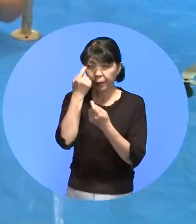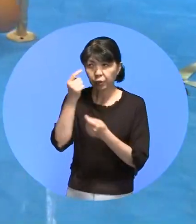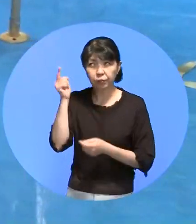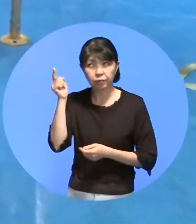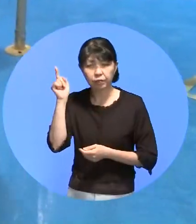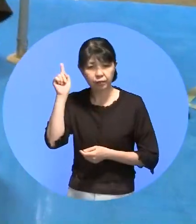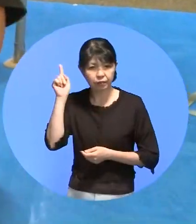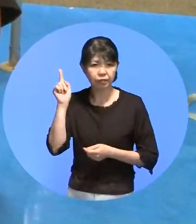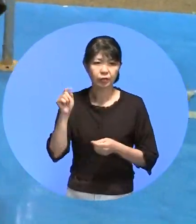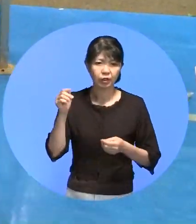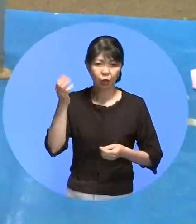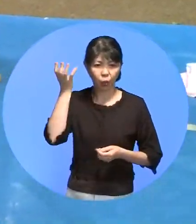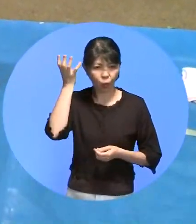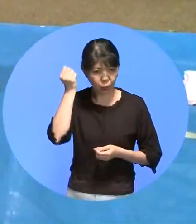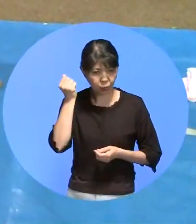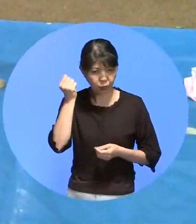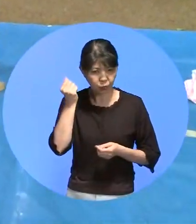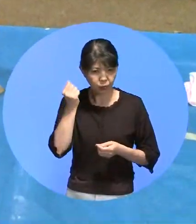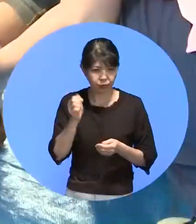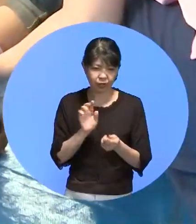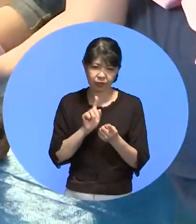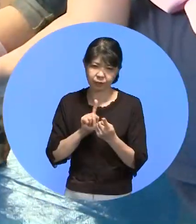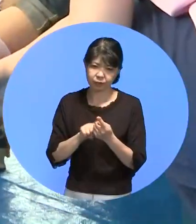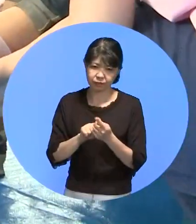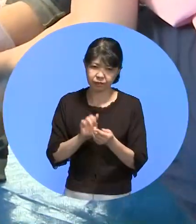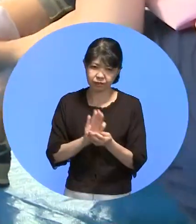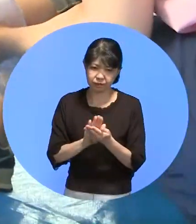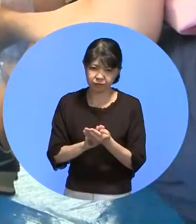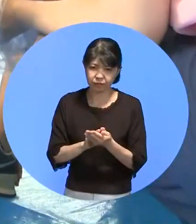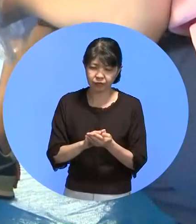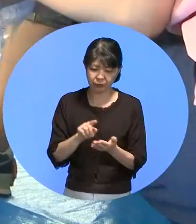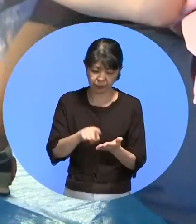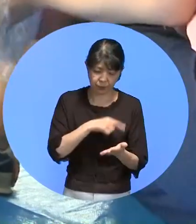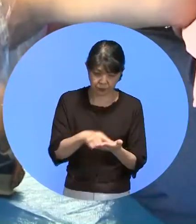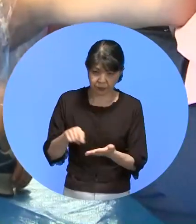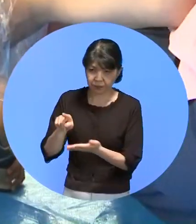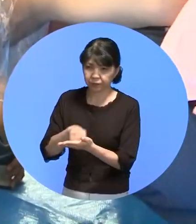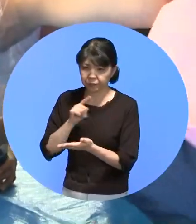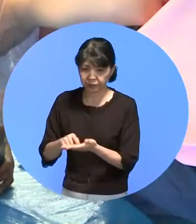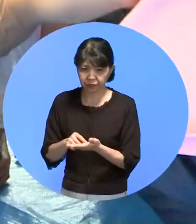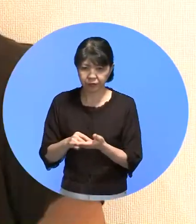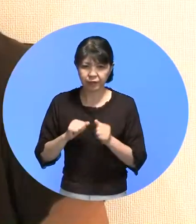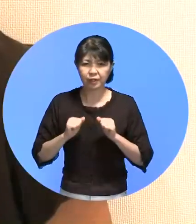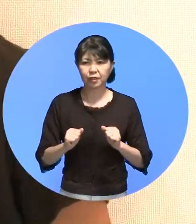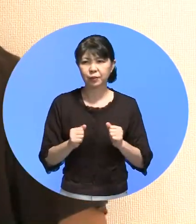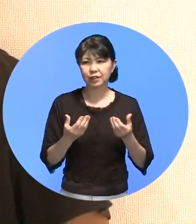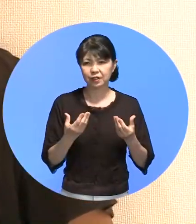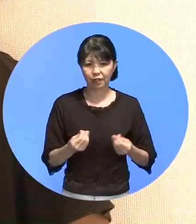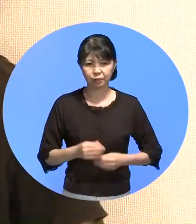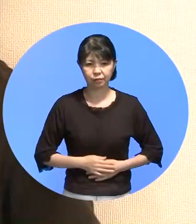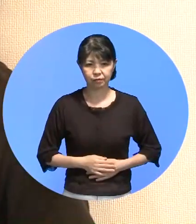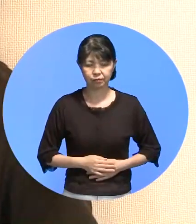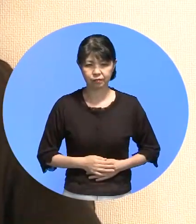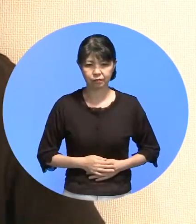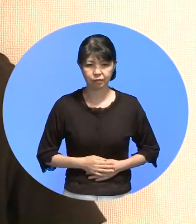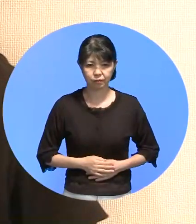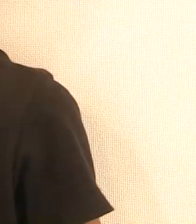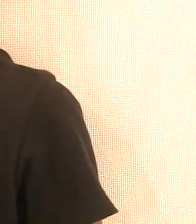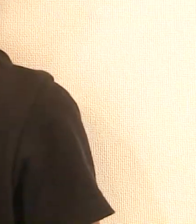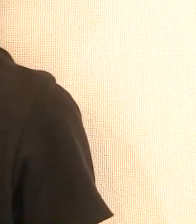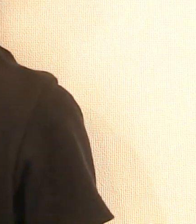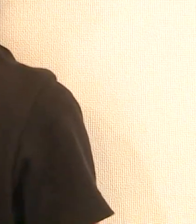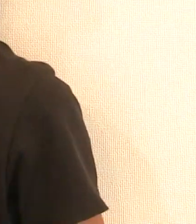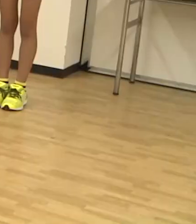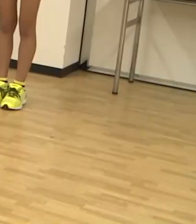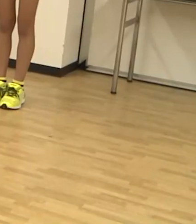子どもたちは午前中に学んだことを思い出しながら一生懸命にシナリオをクリアしていきました。 その魚はタイ。で、アユ